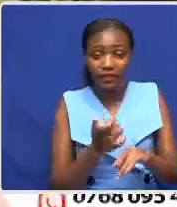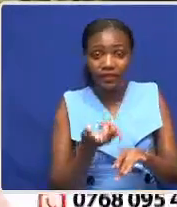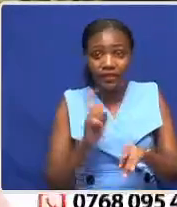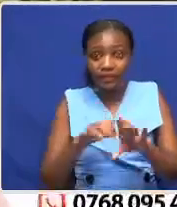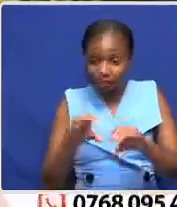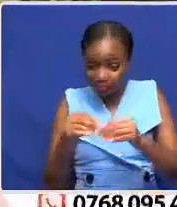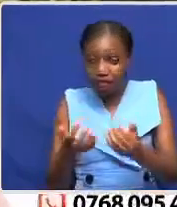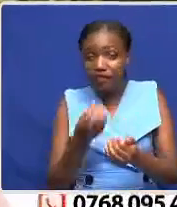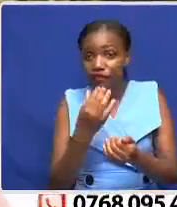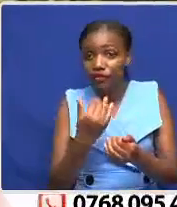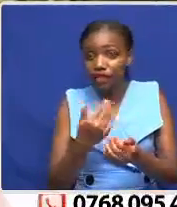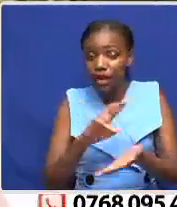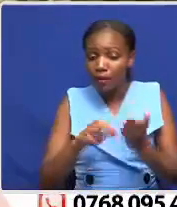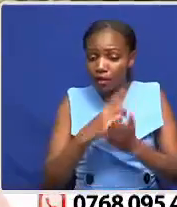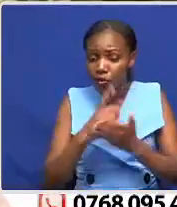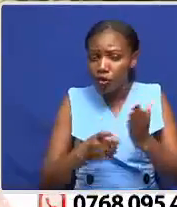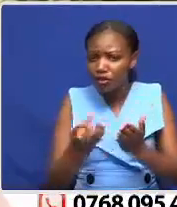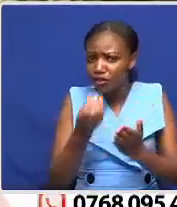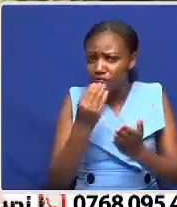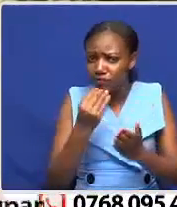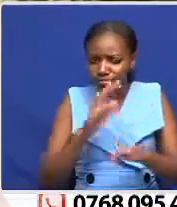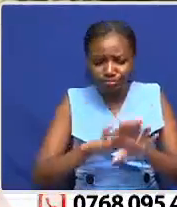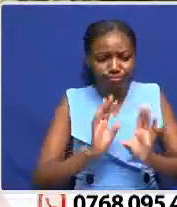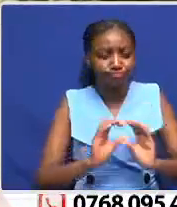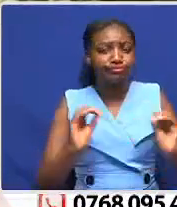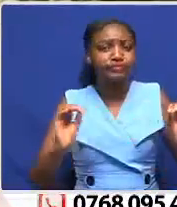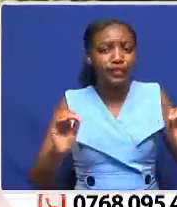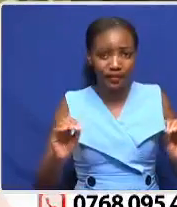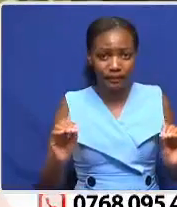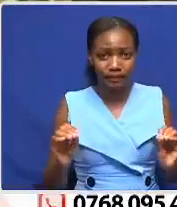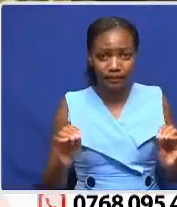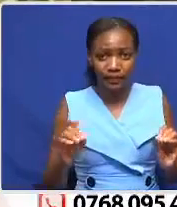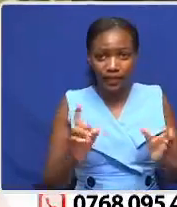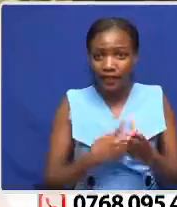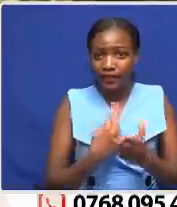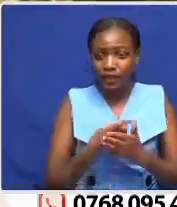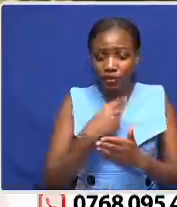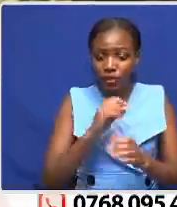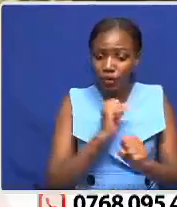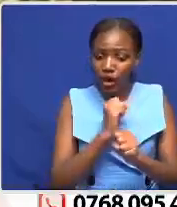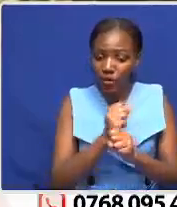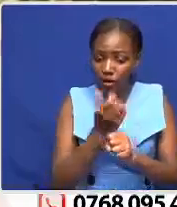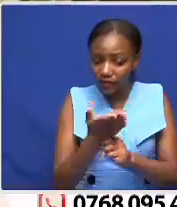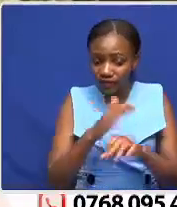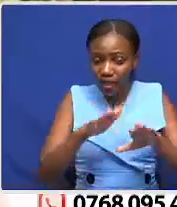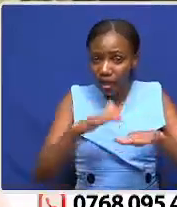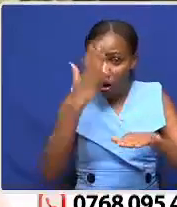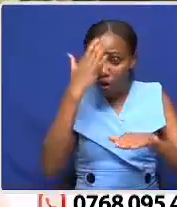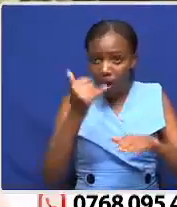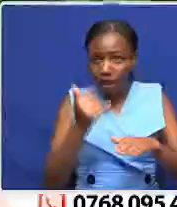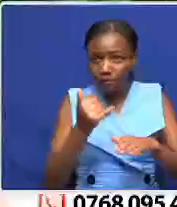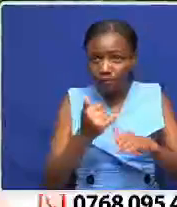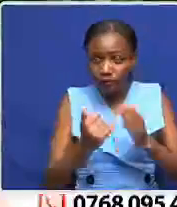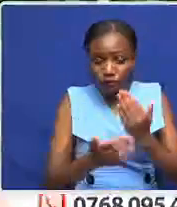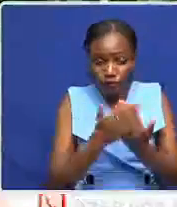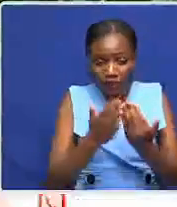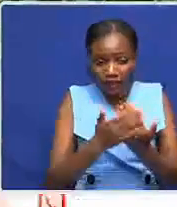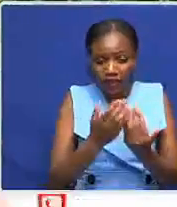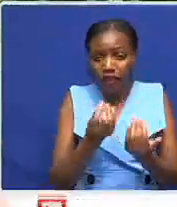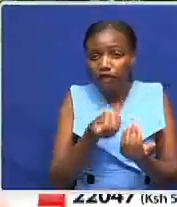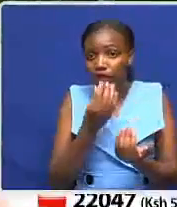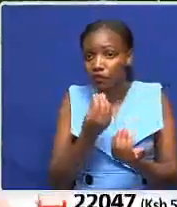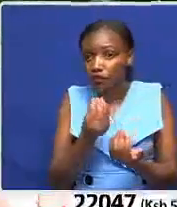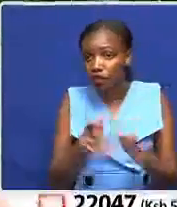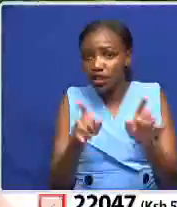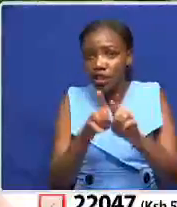So food security impact. So we're doing it to actually preserve our food security in this country. Hatua hiyo